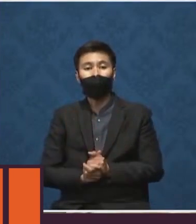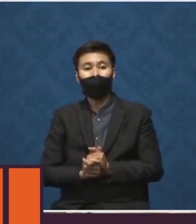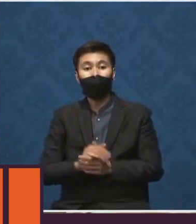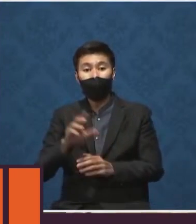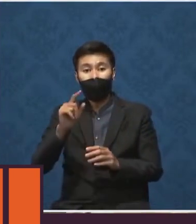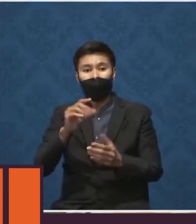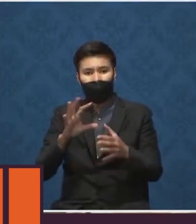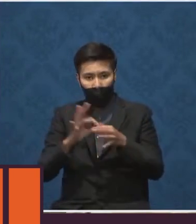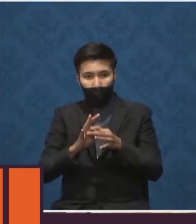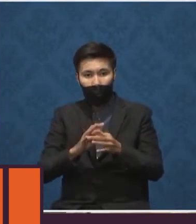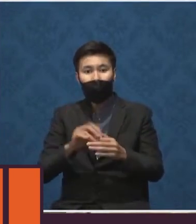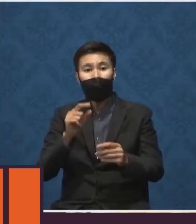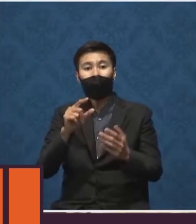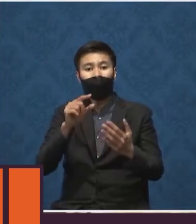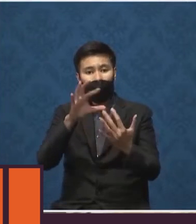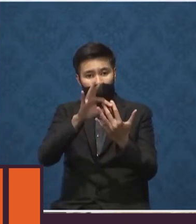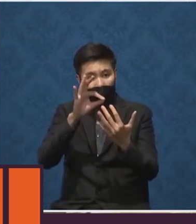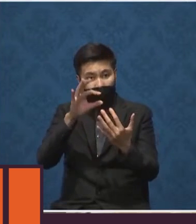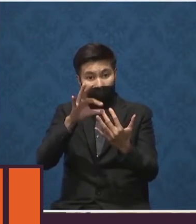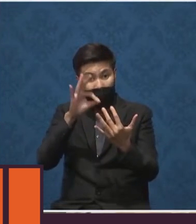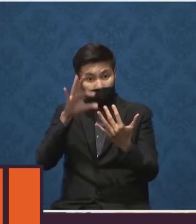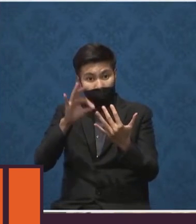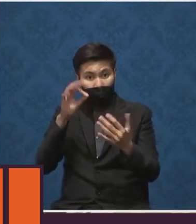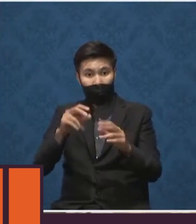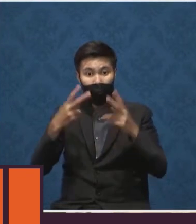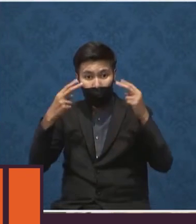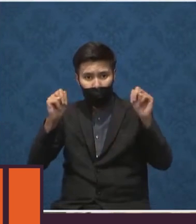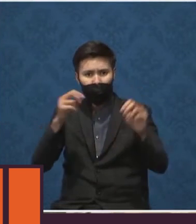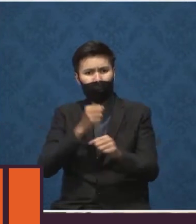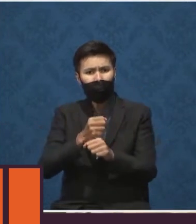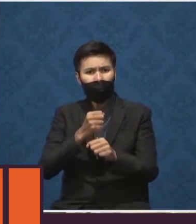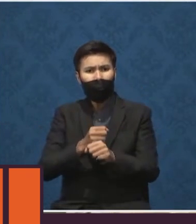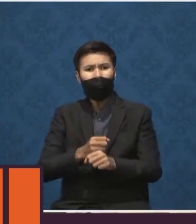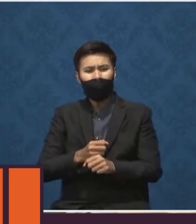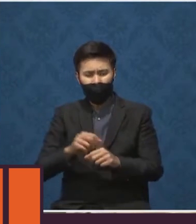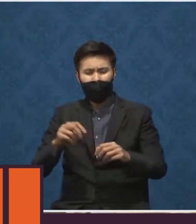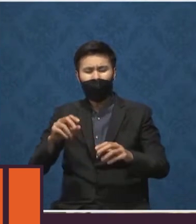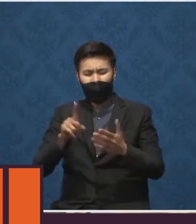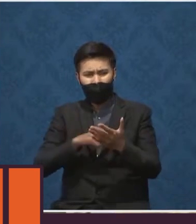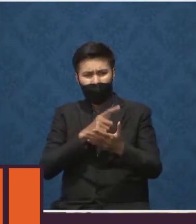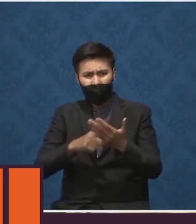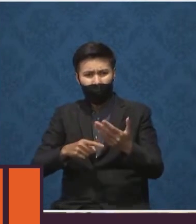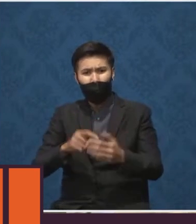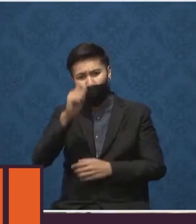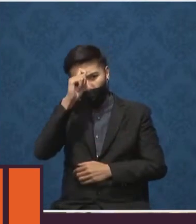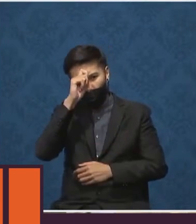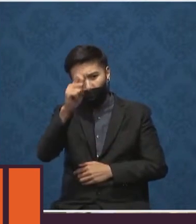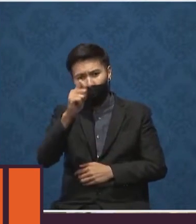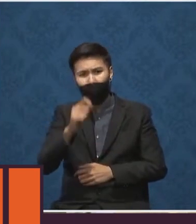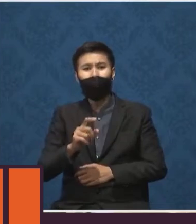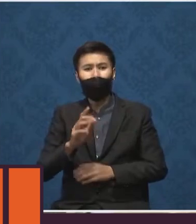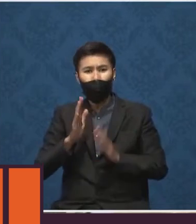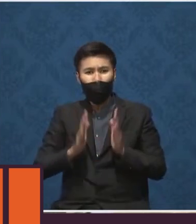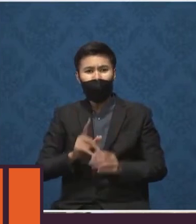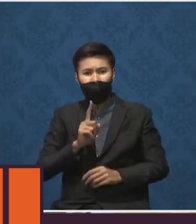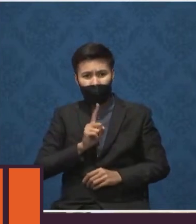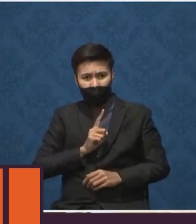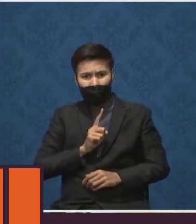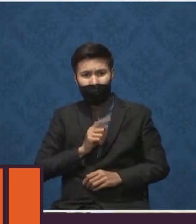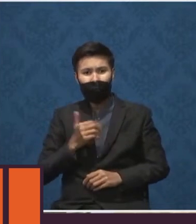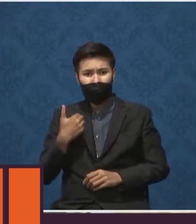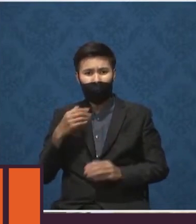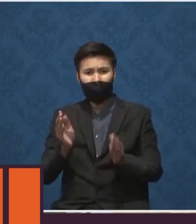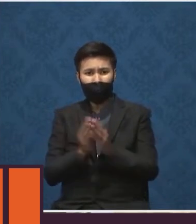กหรอวารยกเลิกมาตรา272เพทำใหการเลือกตใประเทศเร Convenienceกลมีคามหมายและเคารบหก 1 10 1เสียงของปชา์ชนางแท้จริง